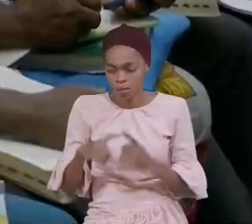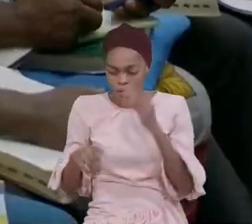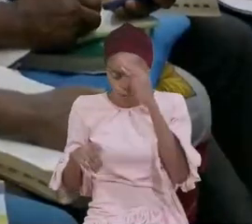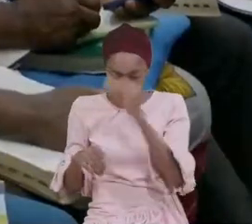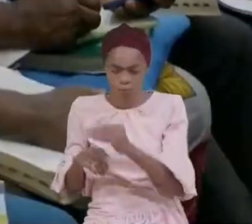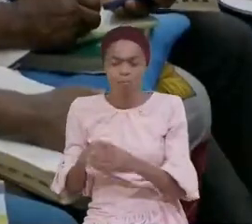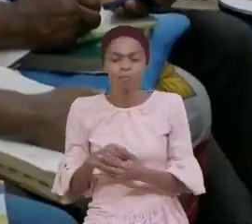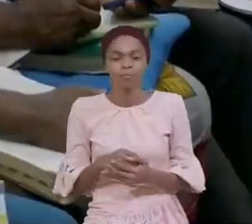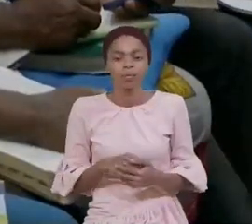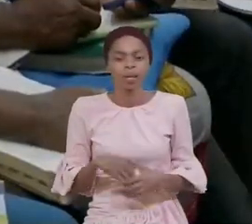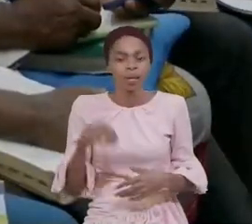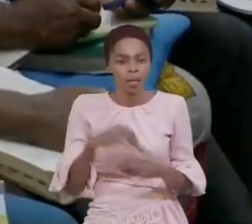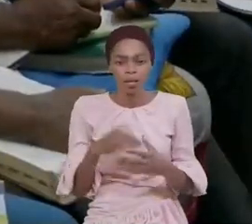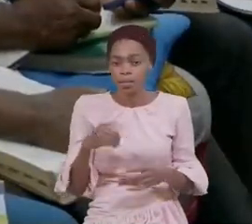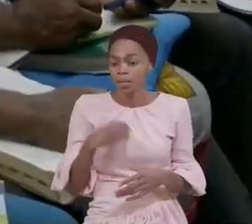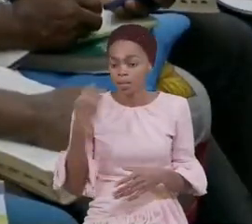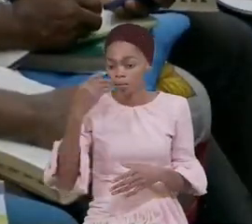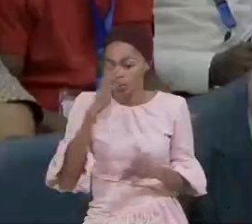de tout Israël,